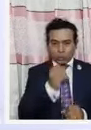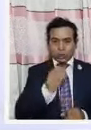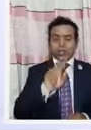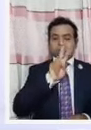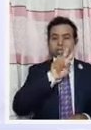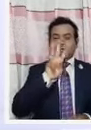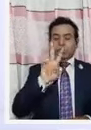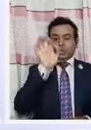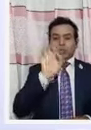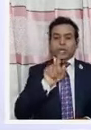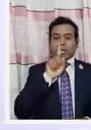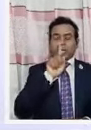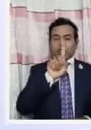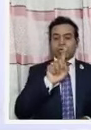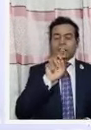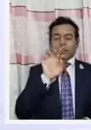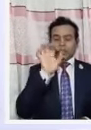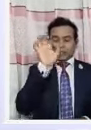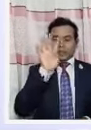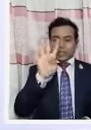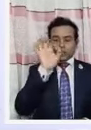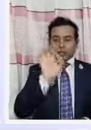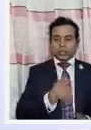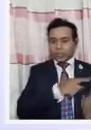2,04,525 জন। 24 ঘন্টায় শনাক্তের হার